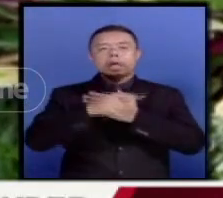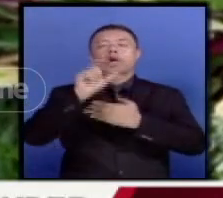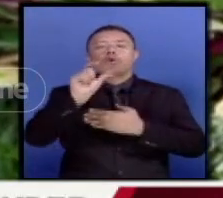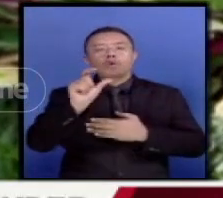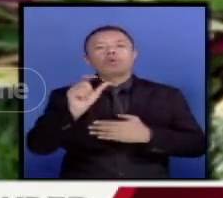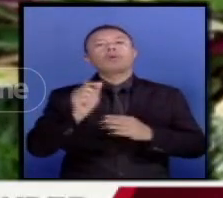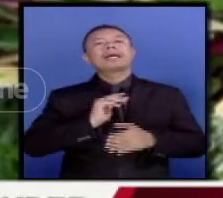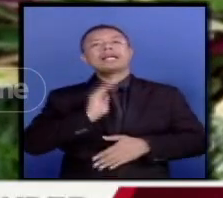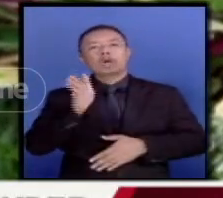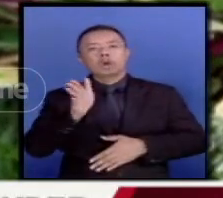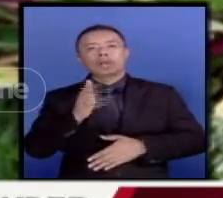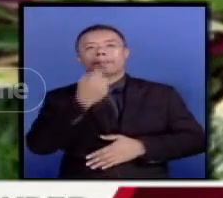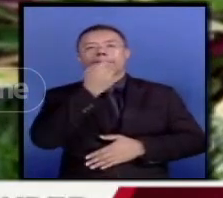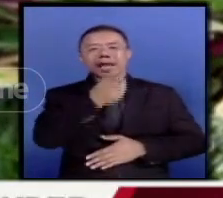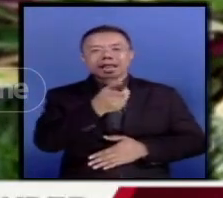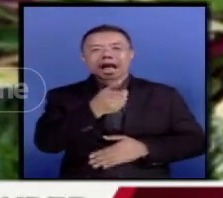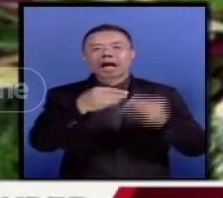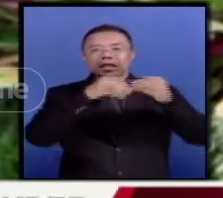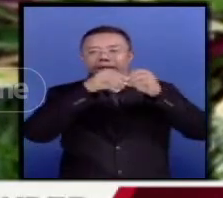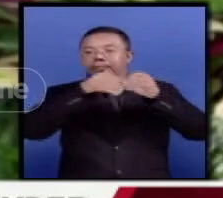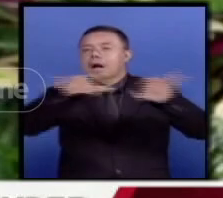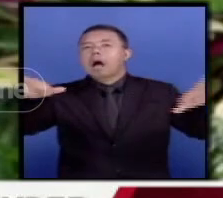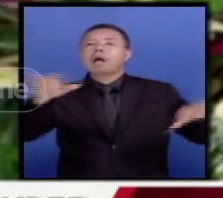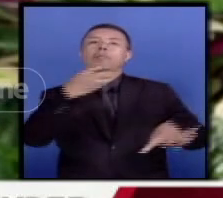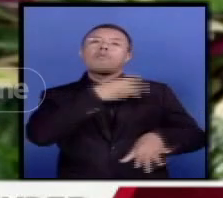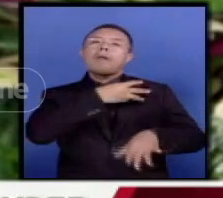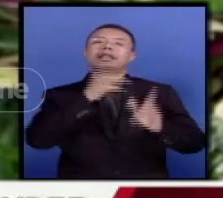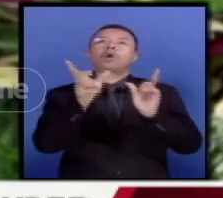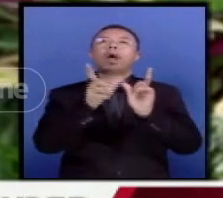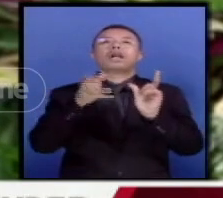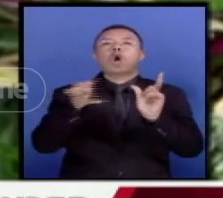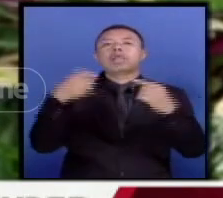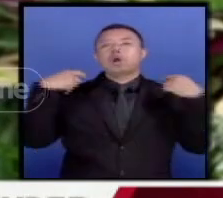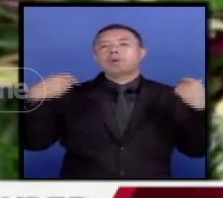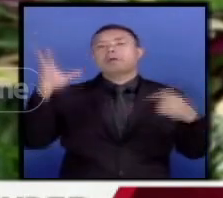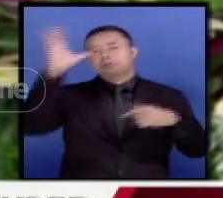arahan tersebut kepada para gubernur, bupati, dan wali kota.